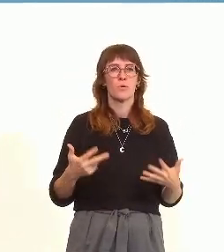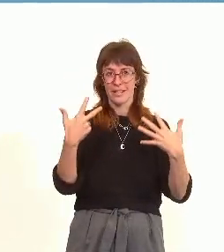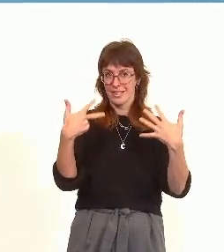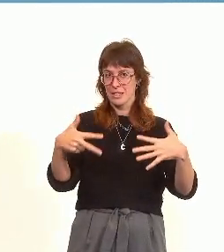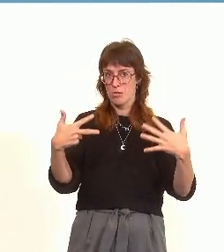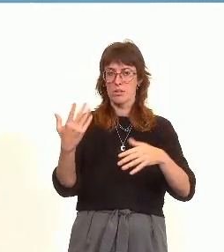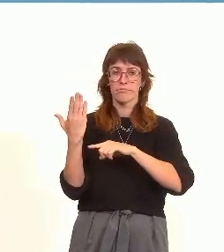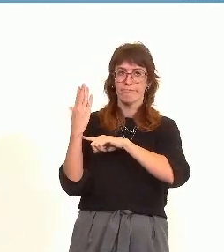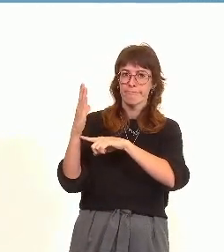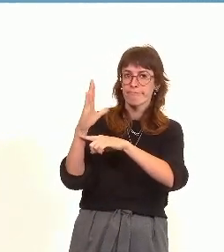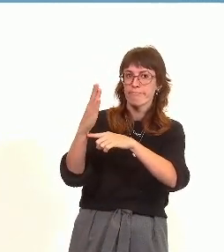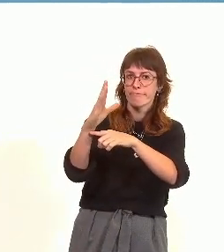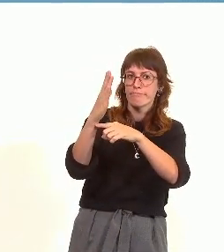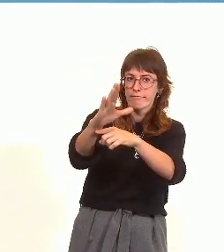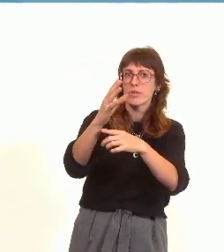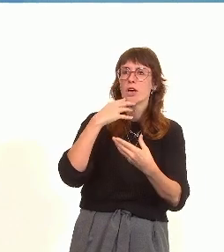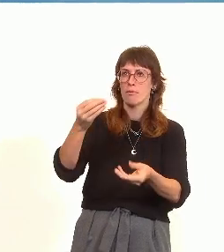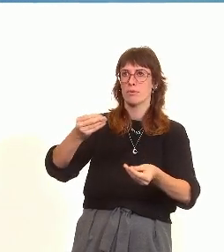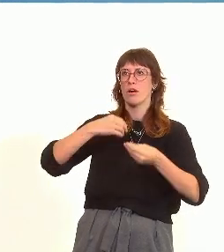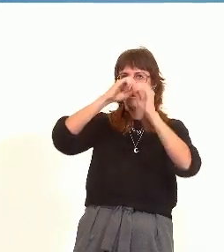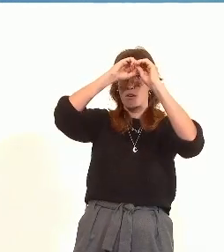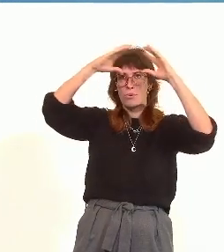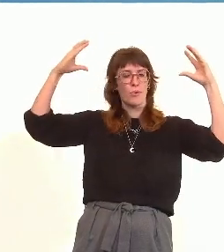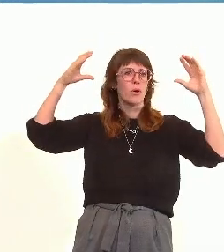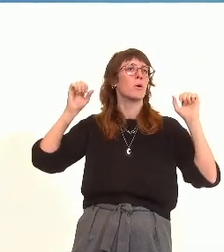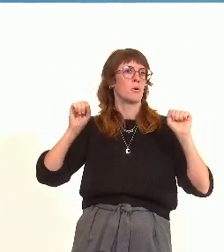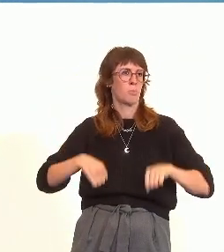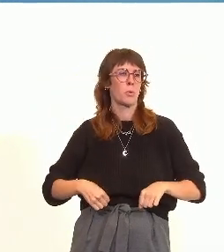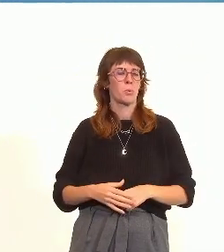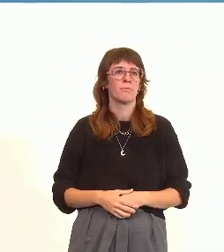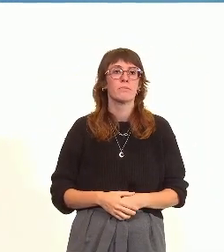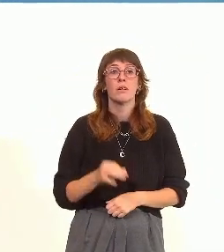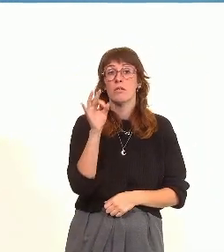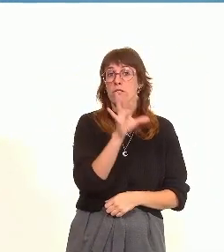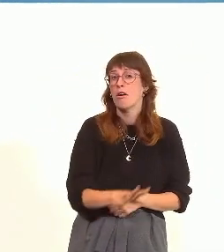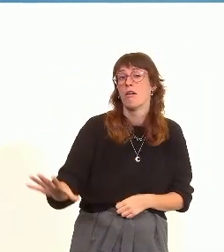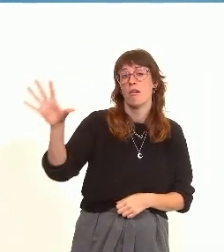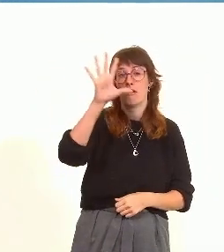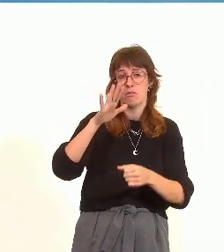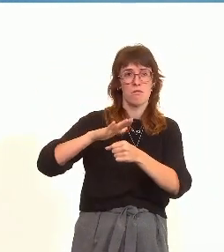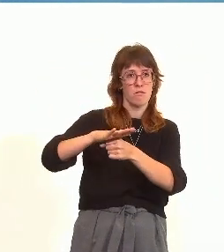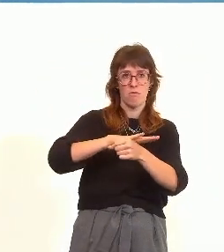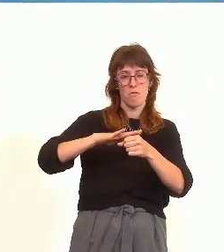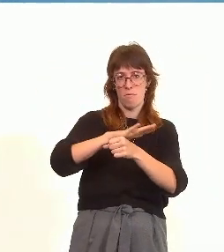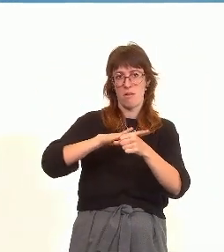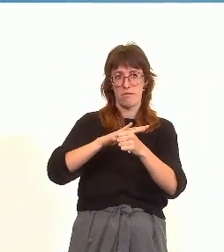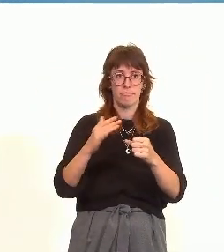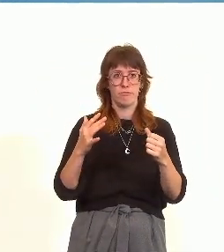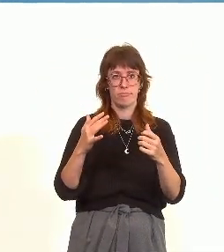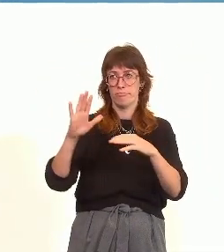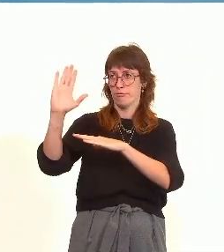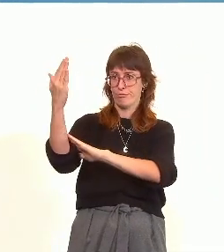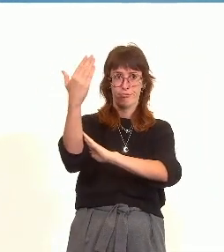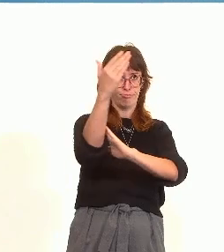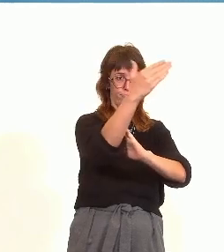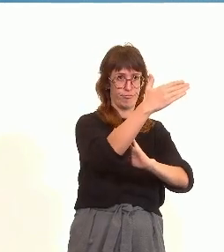elles seront complémentaires. Elles viennent de toute la France, de tous les versants du champ de l'autonomie et du grand âge. 18 actions